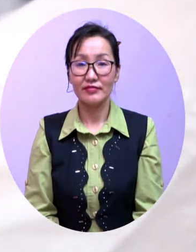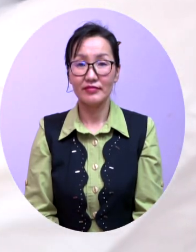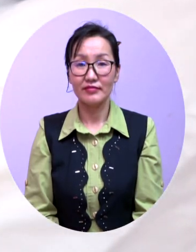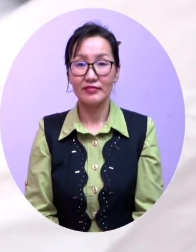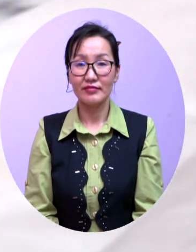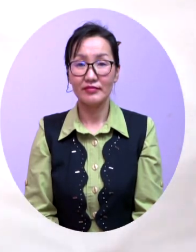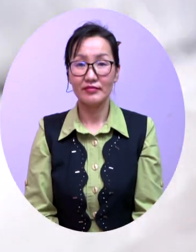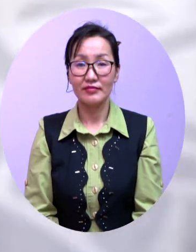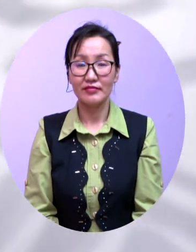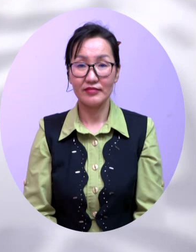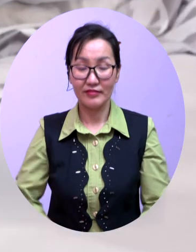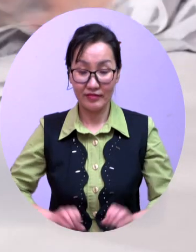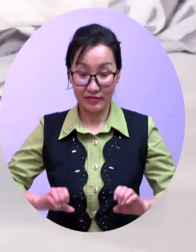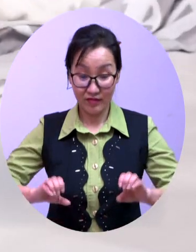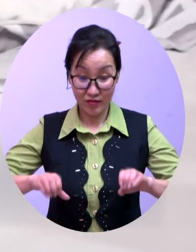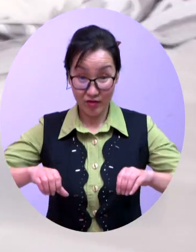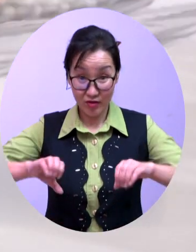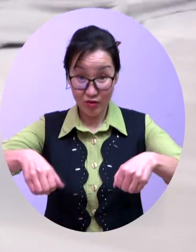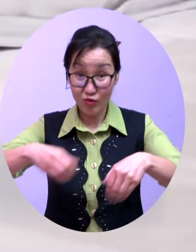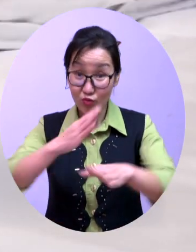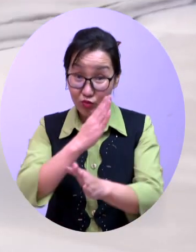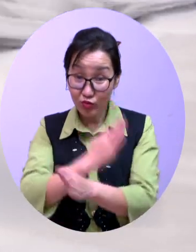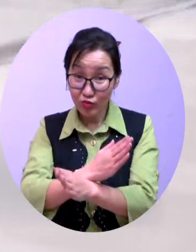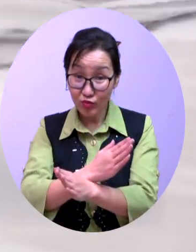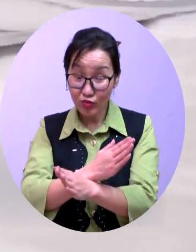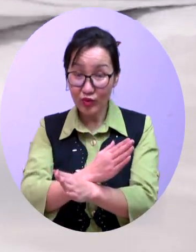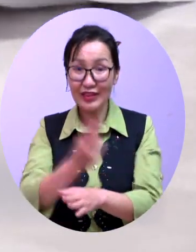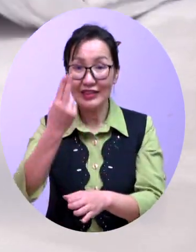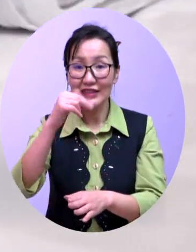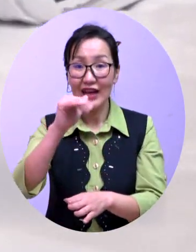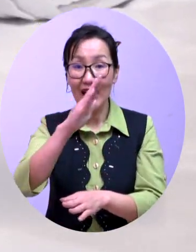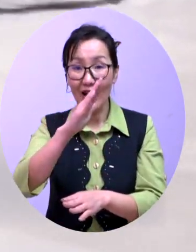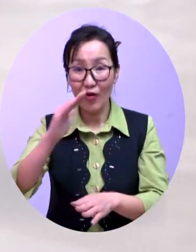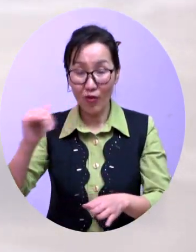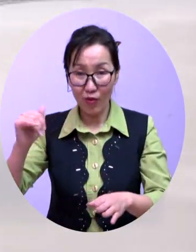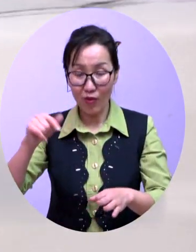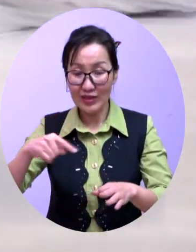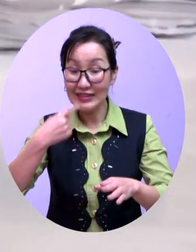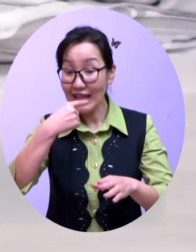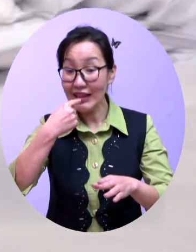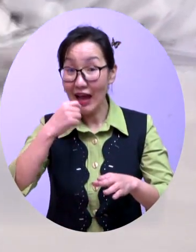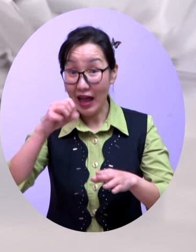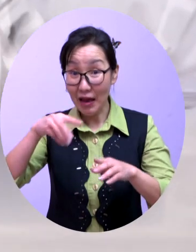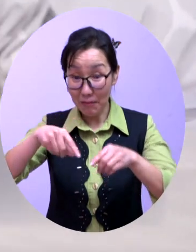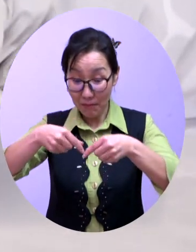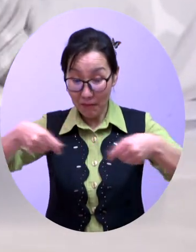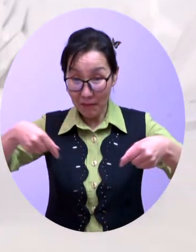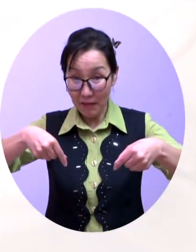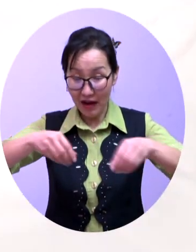хуйлж ивгэж дуусгаад давныхаа задгай аман талаас нь